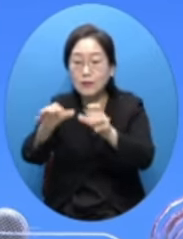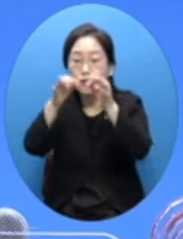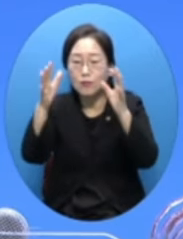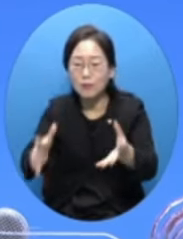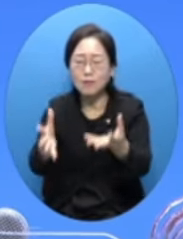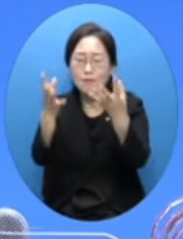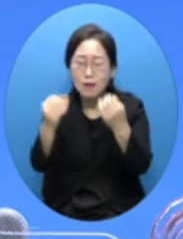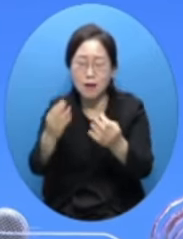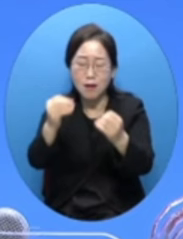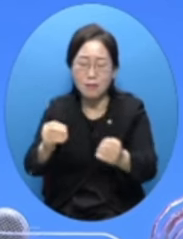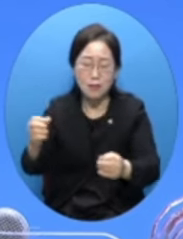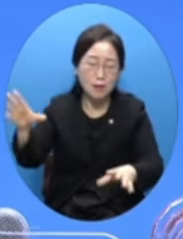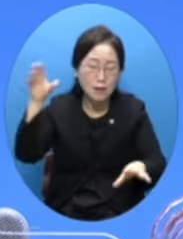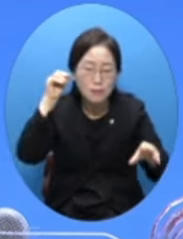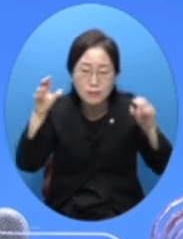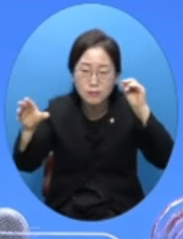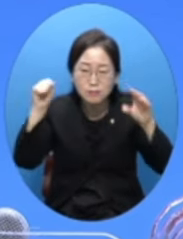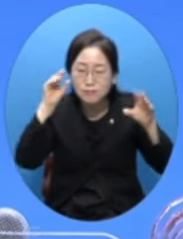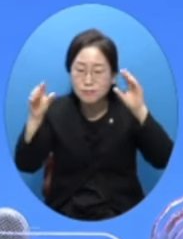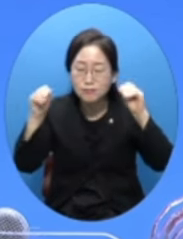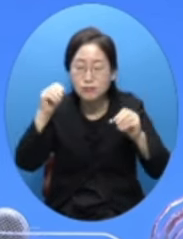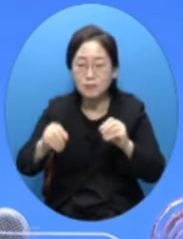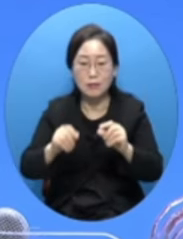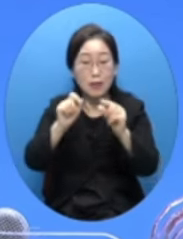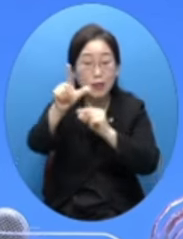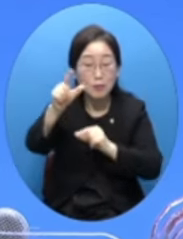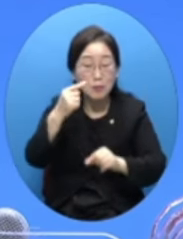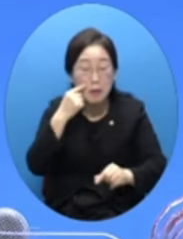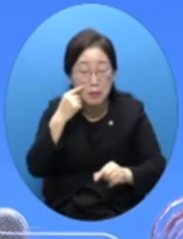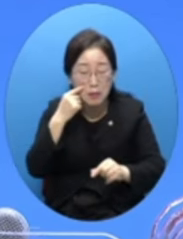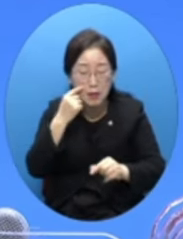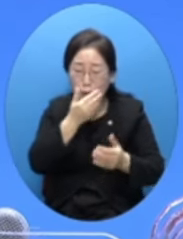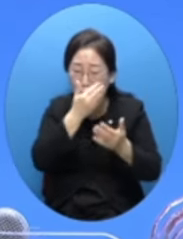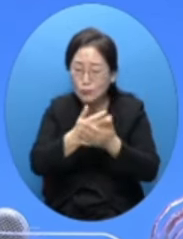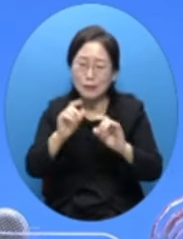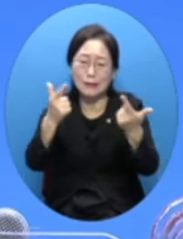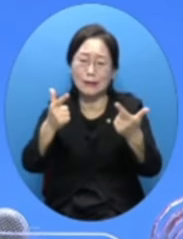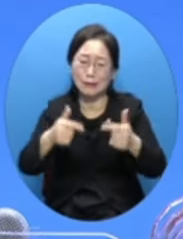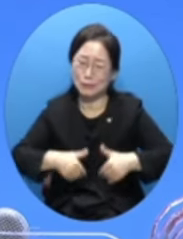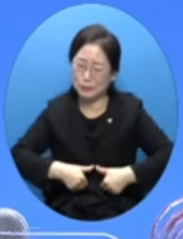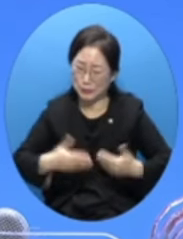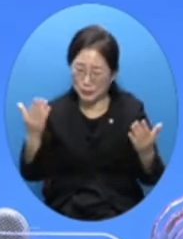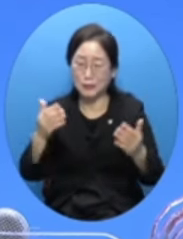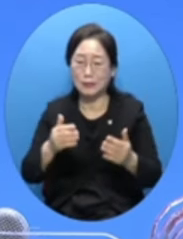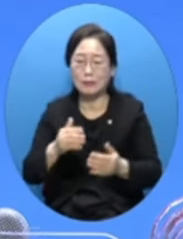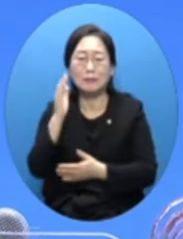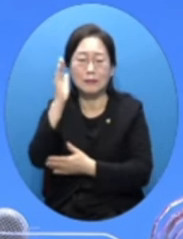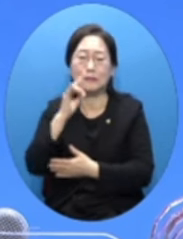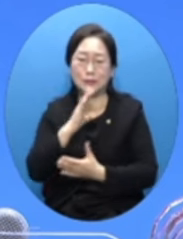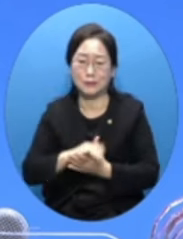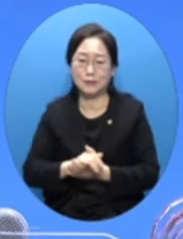수많은 이야기를 듣습니다. 대부분 쓸데없는 이야기들입니다.